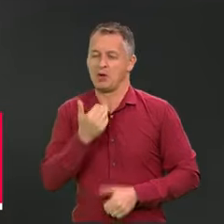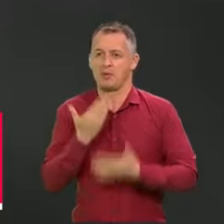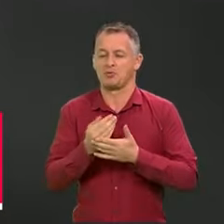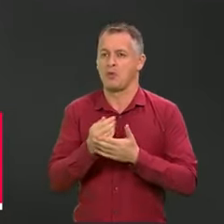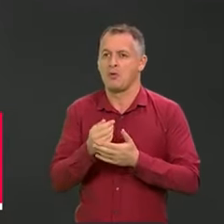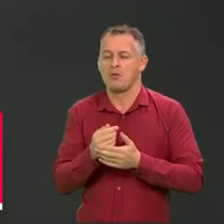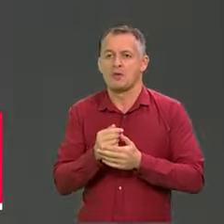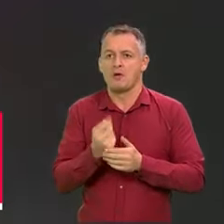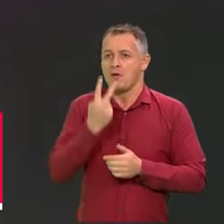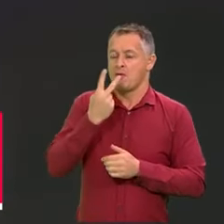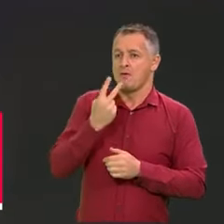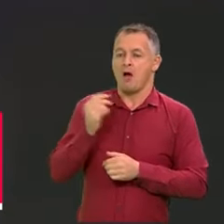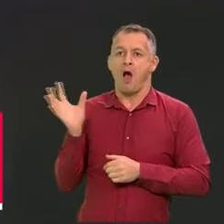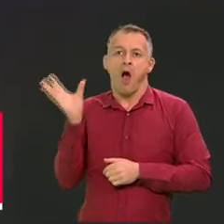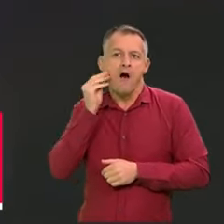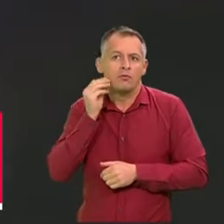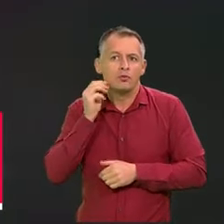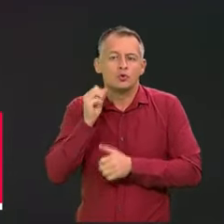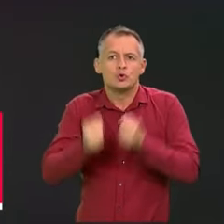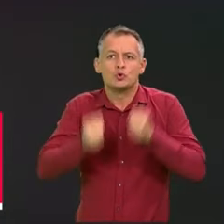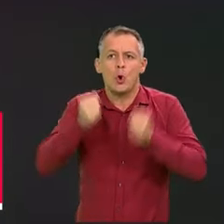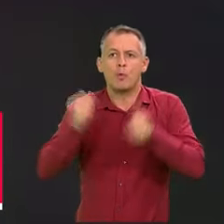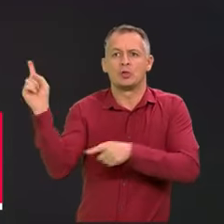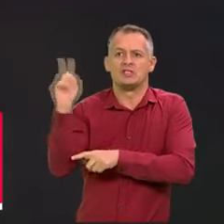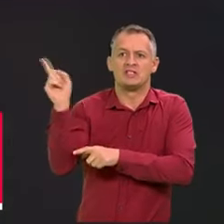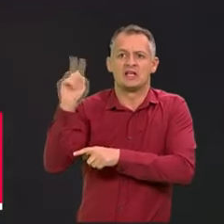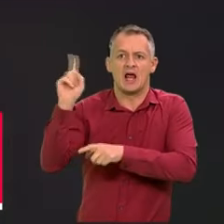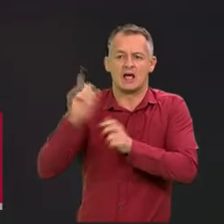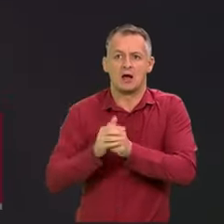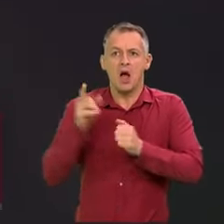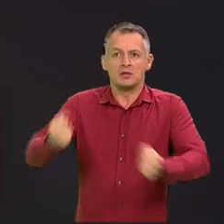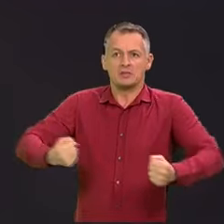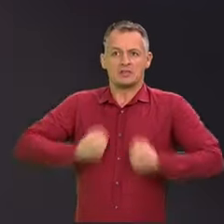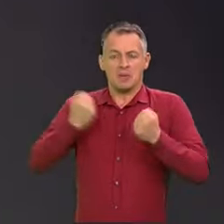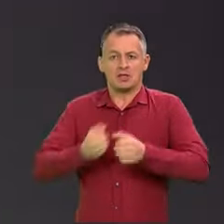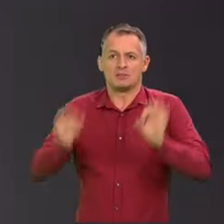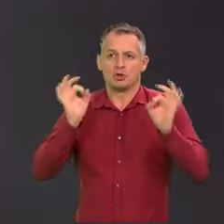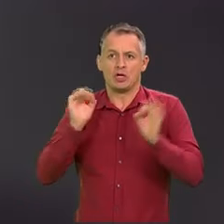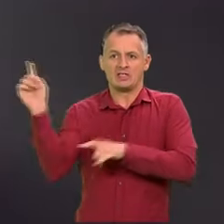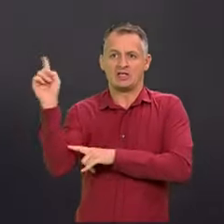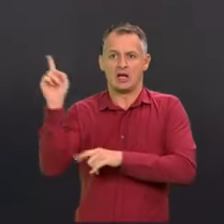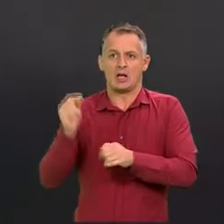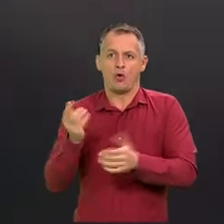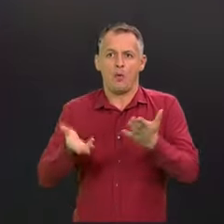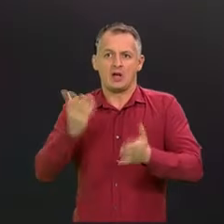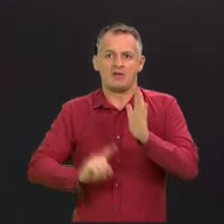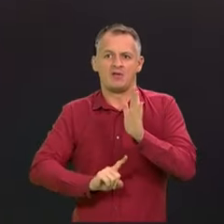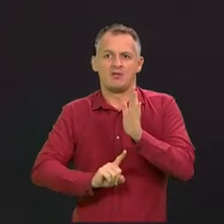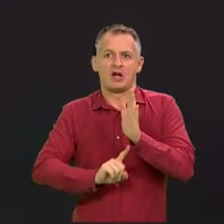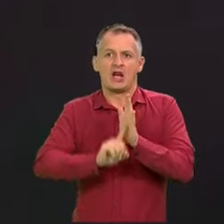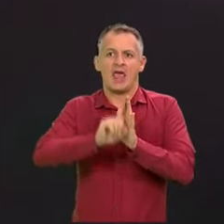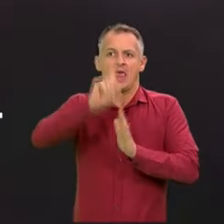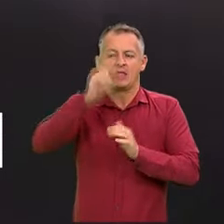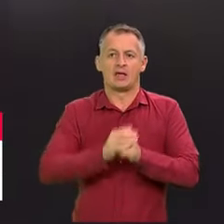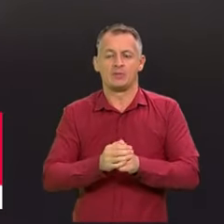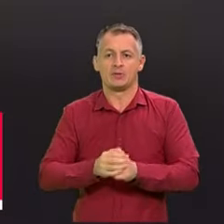sirene care pur și simplu te sperie mai mult sirenele decât acele rachete, s-au auzit în special pe copii.